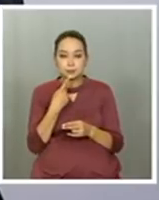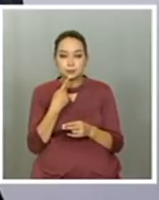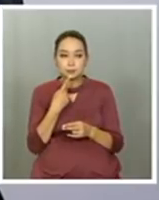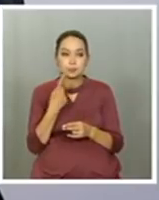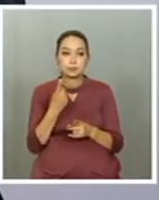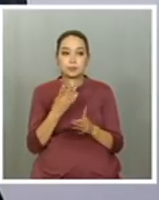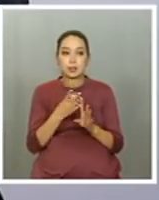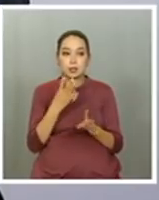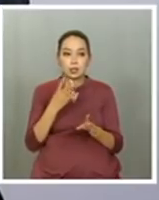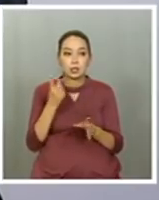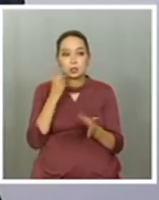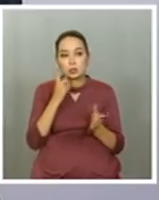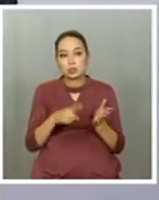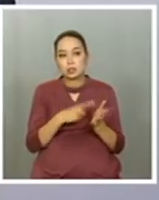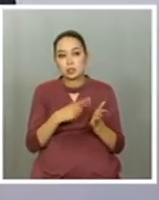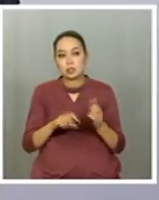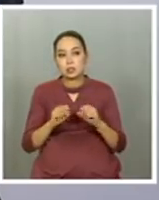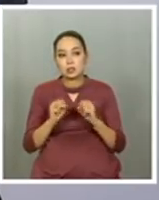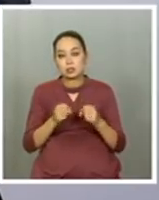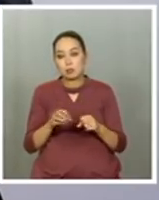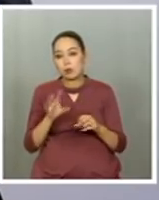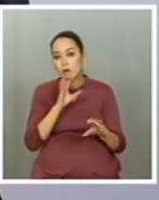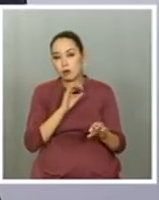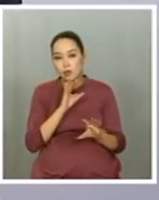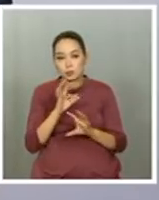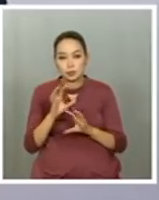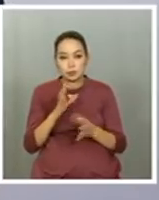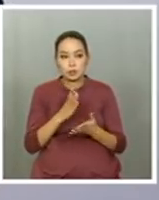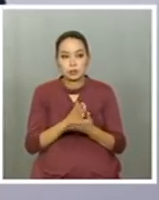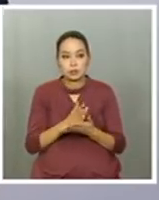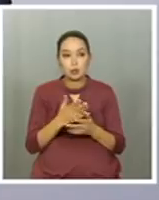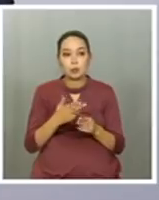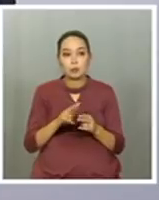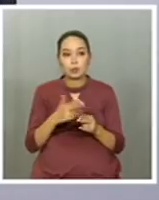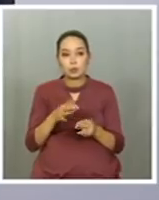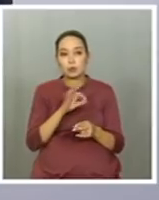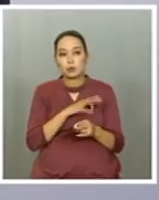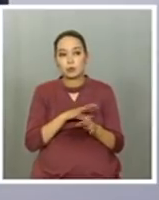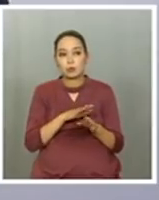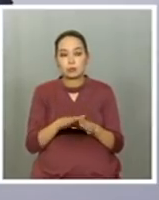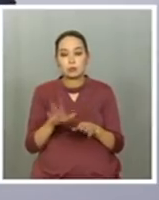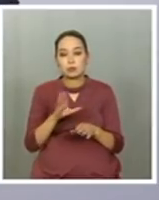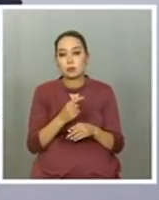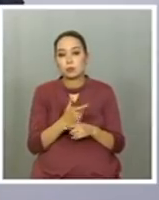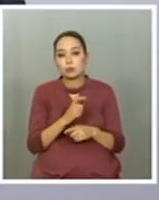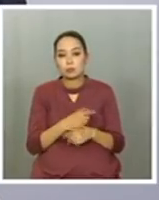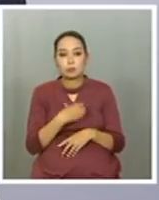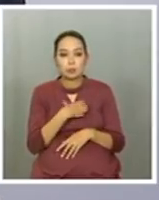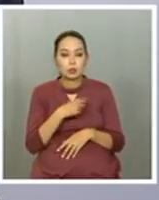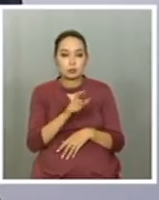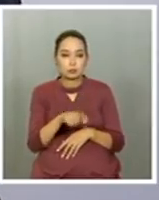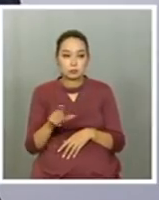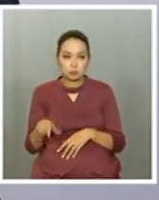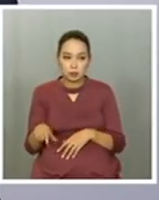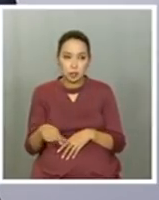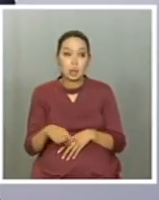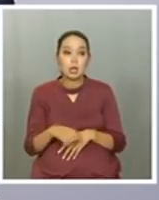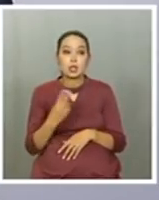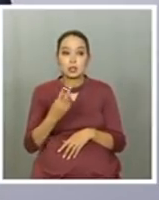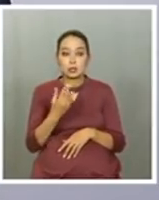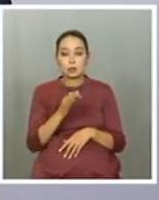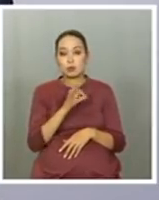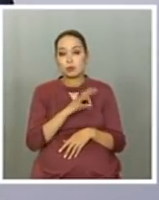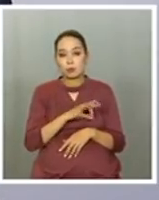Біріншіден, смартфондар жылдамдықты қамтамасыз етеді, ал бұл қолданушылар үшін маңызды. Екіншіден, қолдануға